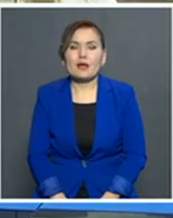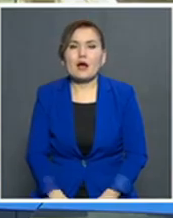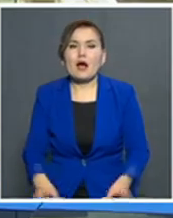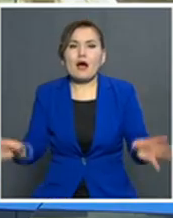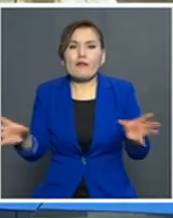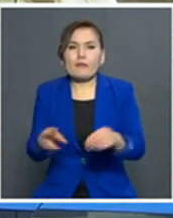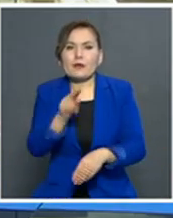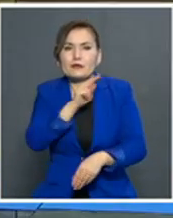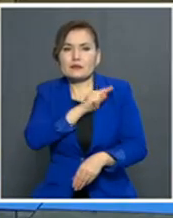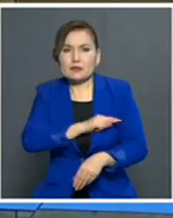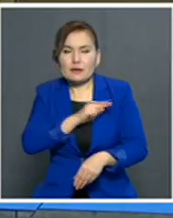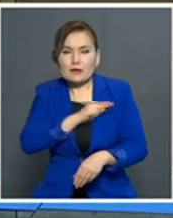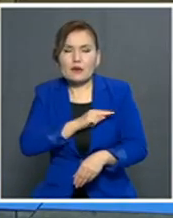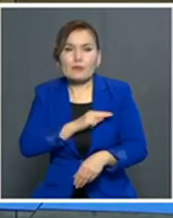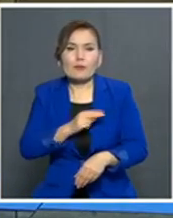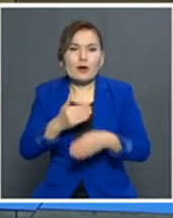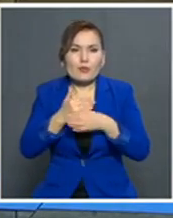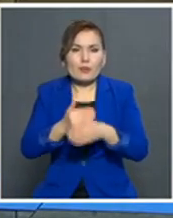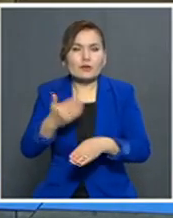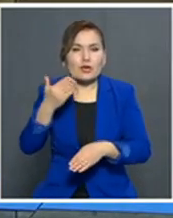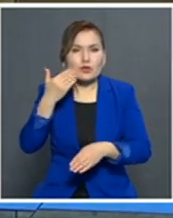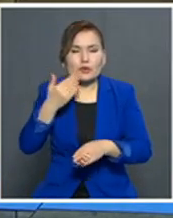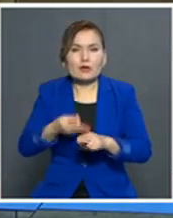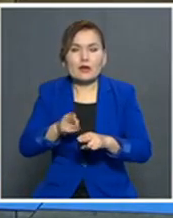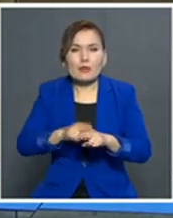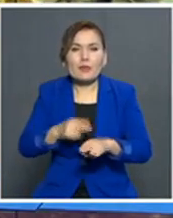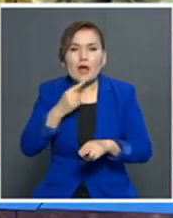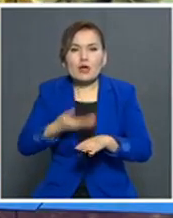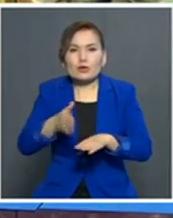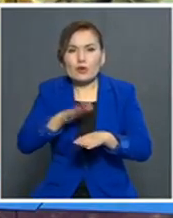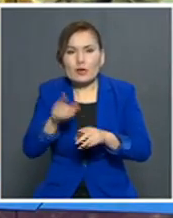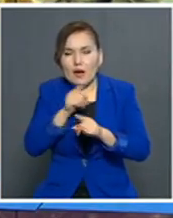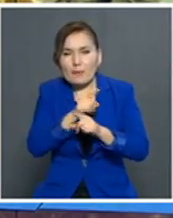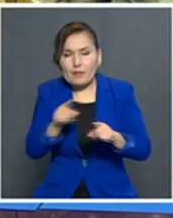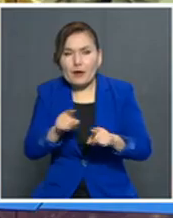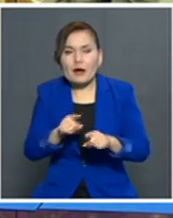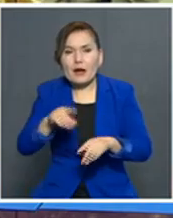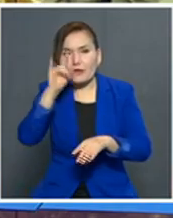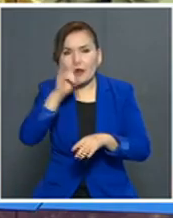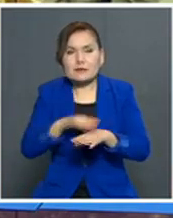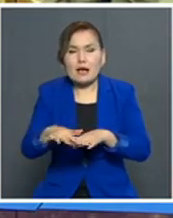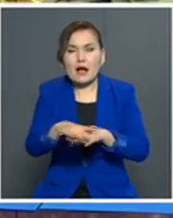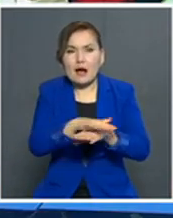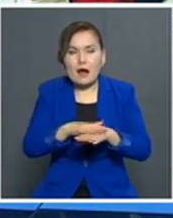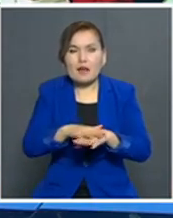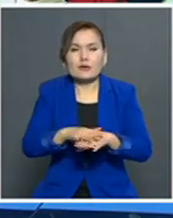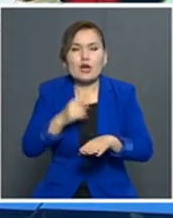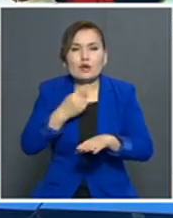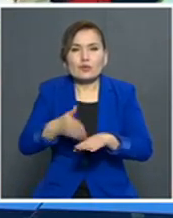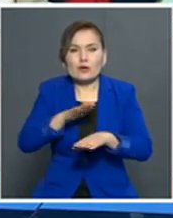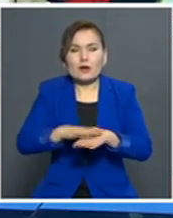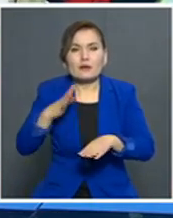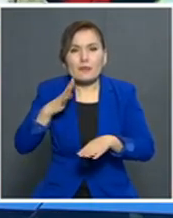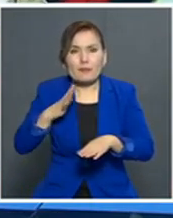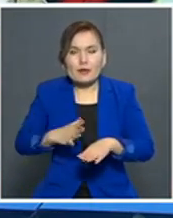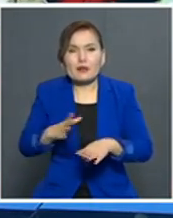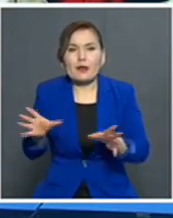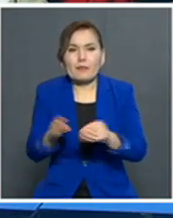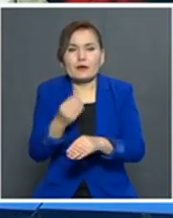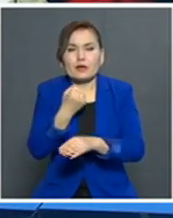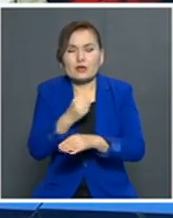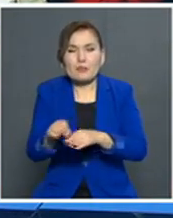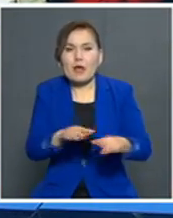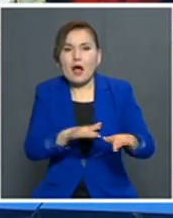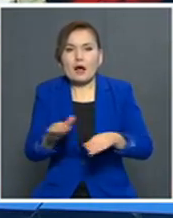Жұмыла көтерген жүк жеңіл. Ауыр кезеңде елдің басына түскен ауыртпашылықты бірлесе жеңеміз деген азаматтар әр өңірде қайырымдылық акцияларын қолға